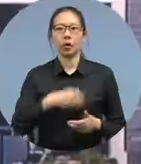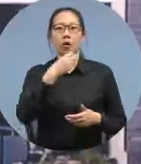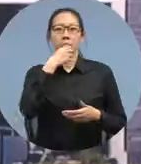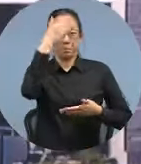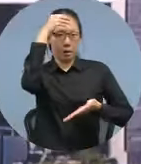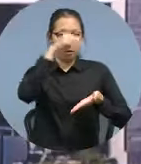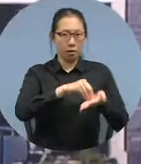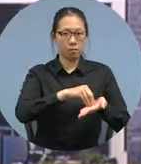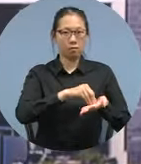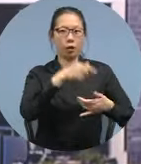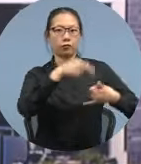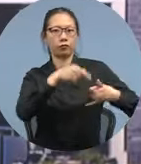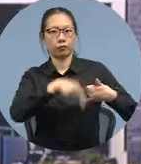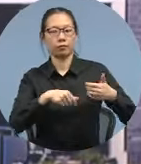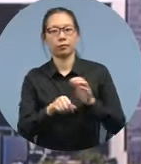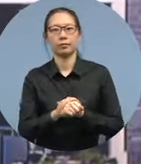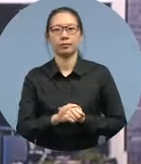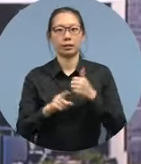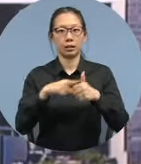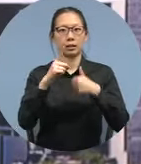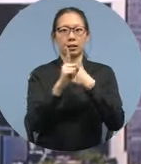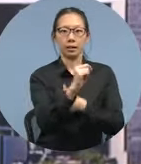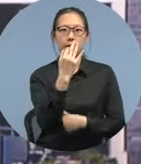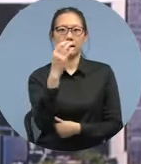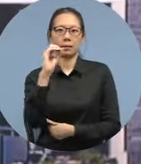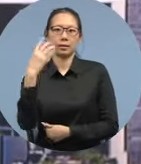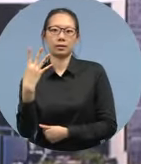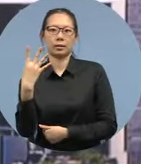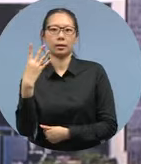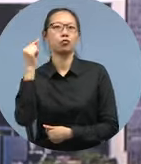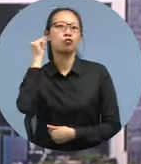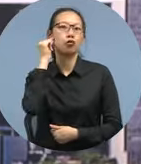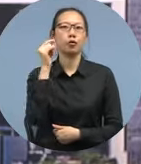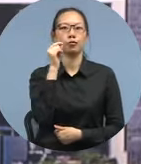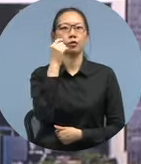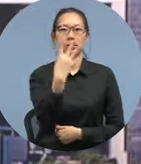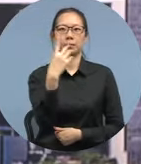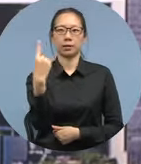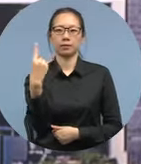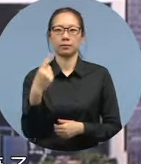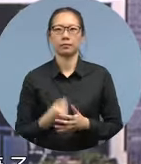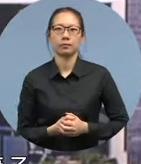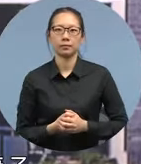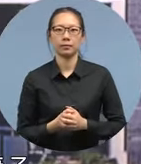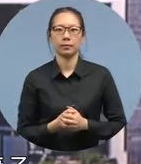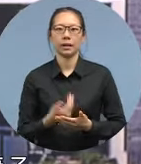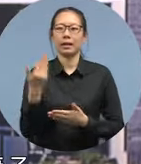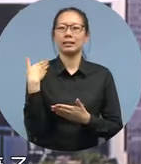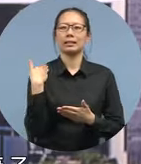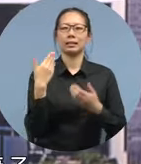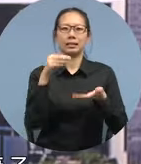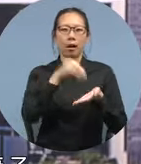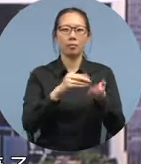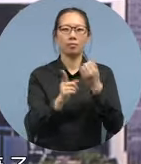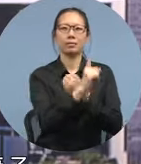本地嘅個案啦。咁係首先1304啦，就係女士41歲啦。咁佢係